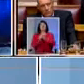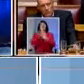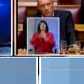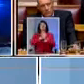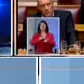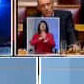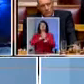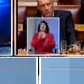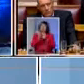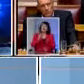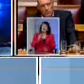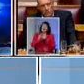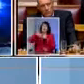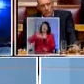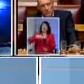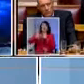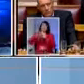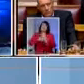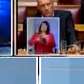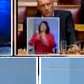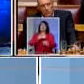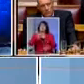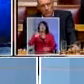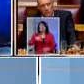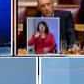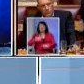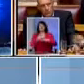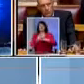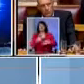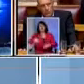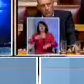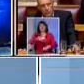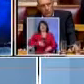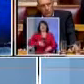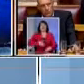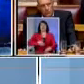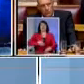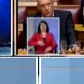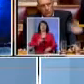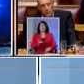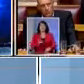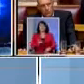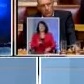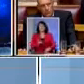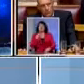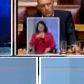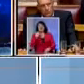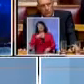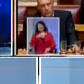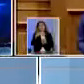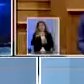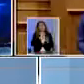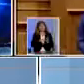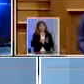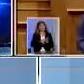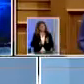κυβέρνηση να φέρει επενδύσεις. Ακούστε. Διότι να χρειάζονται για να λέμε την αλήθεια. Το είπα και του ίδιου του